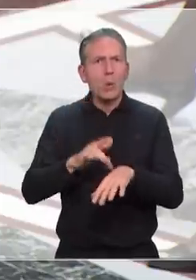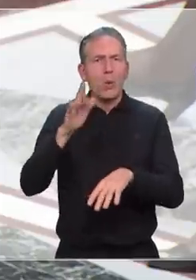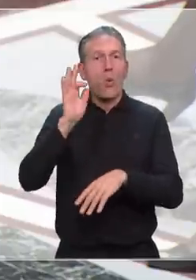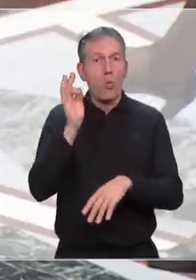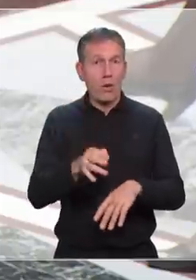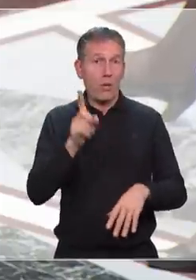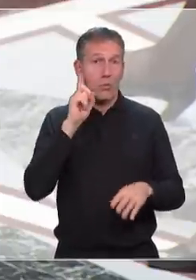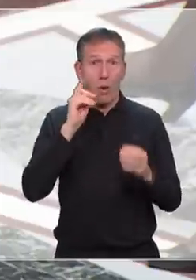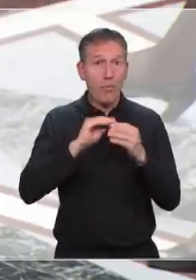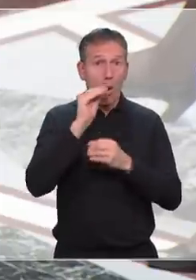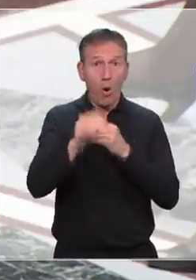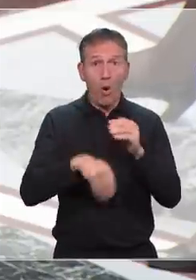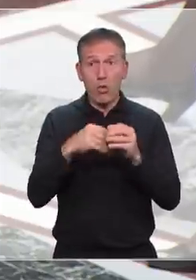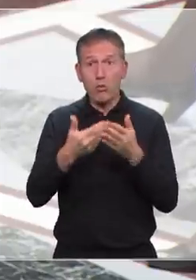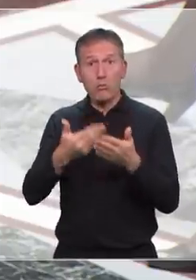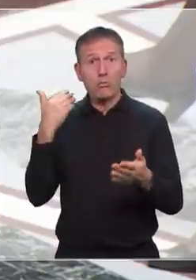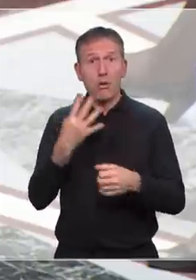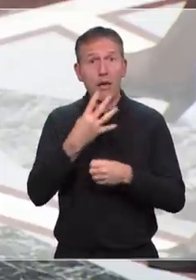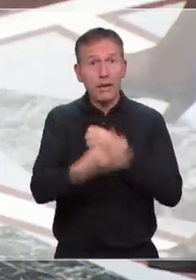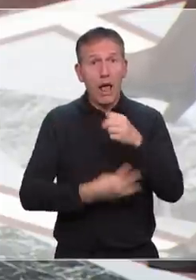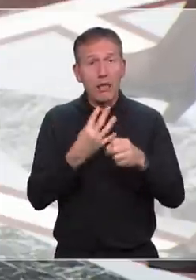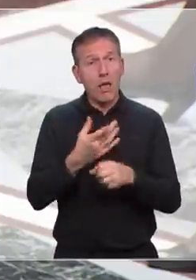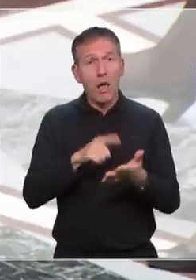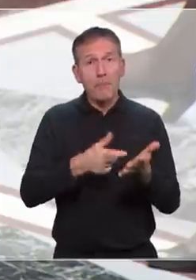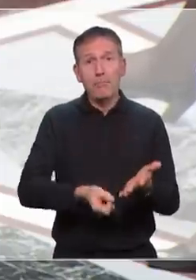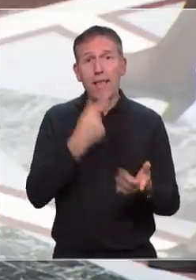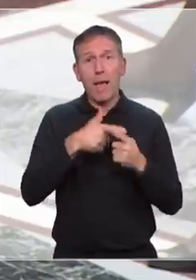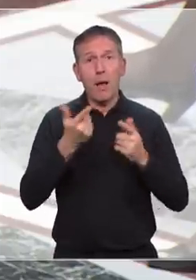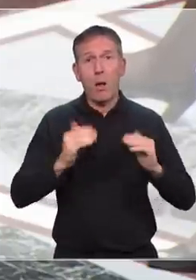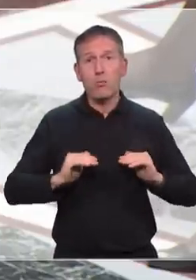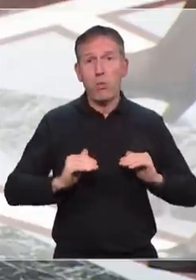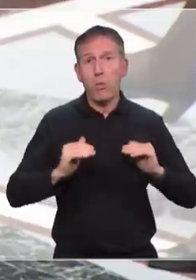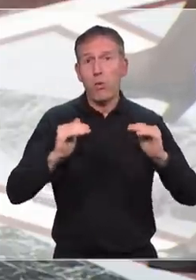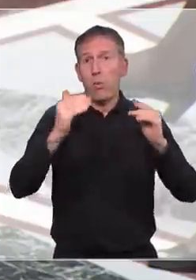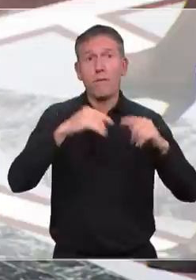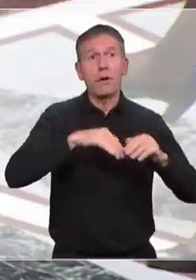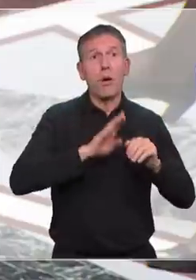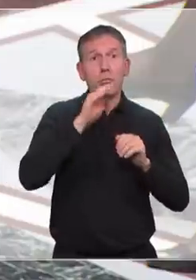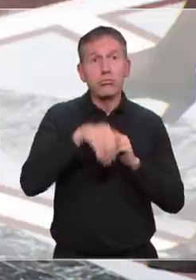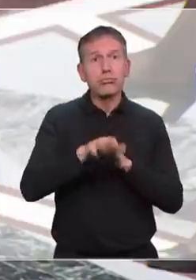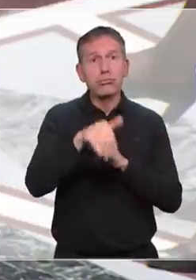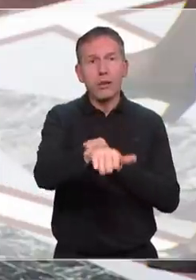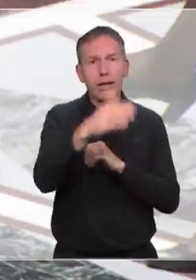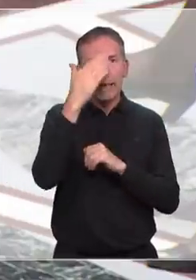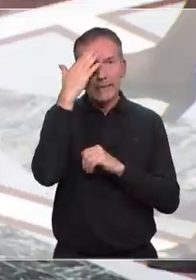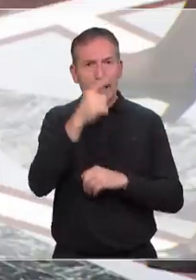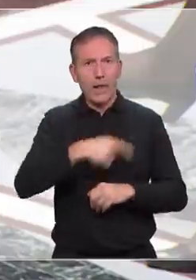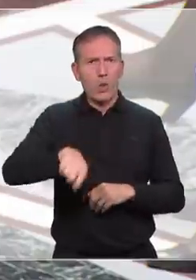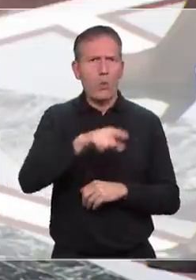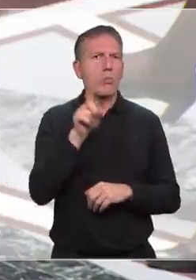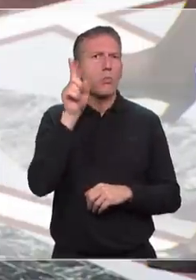que dans le monde entier, depuis 4 ans, la consommation de médicaments a été extrêmement volatile et on sait tous et toutes